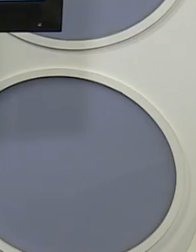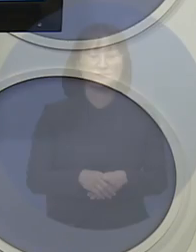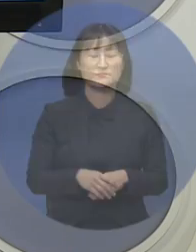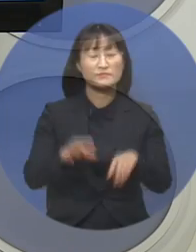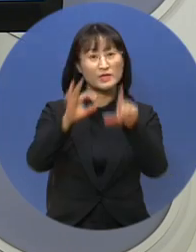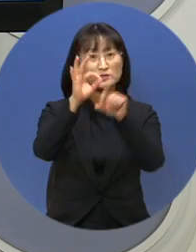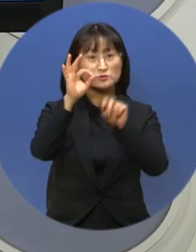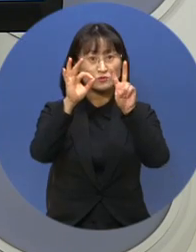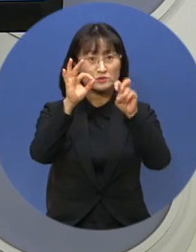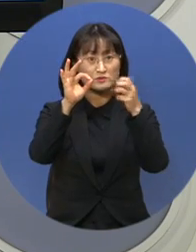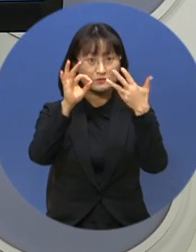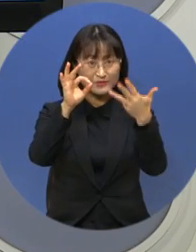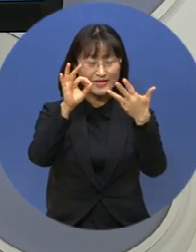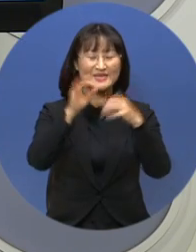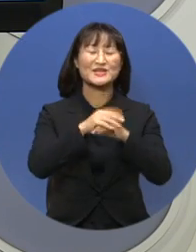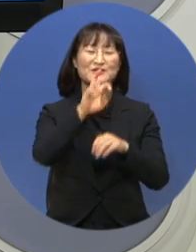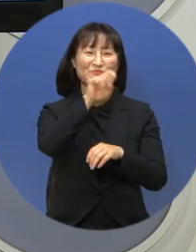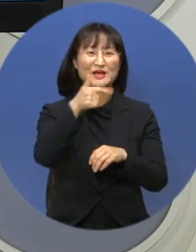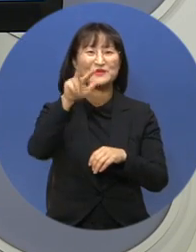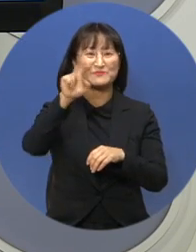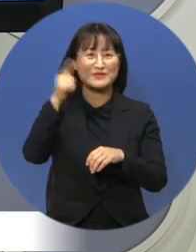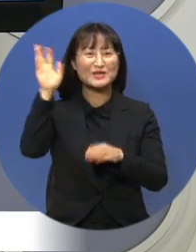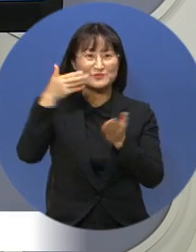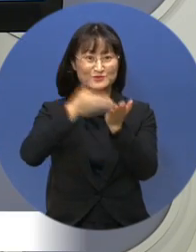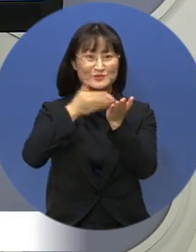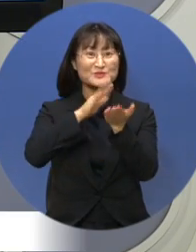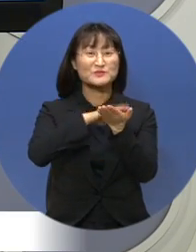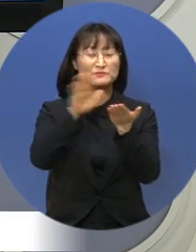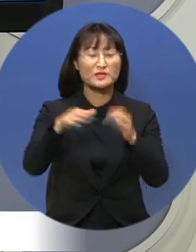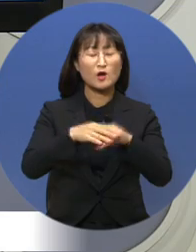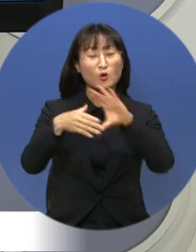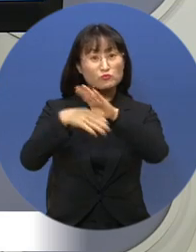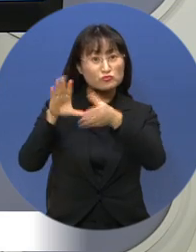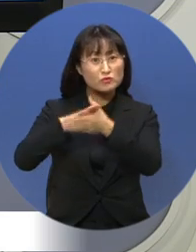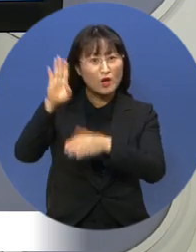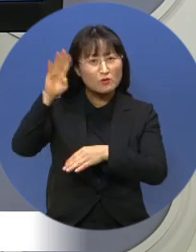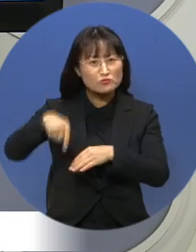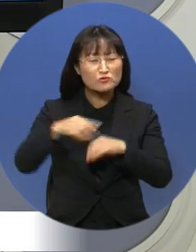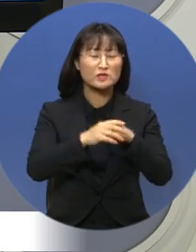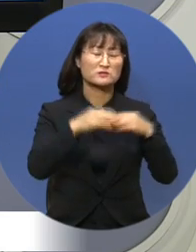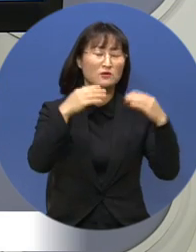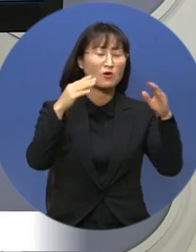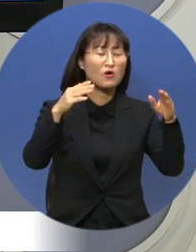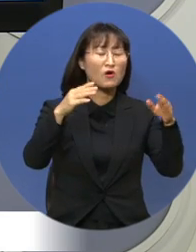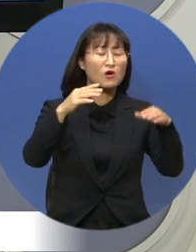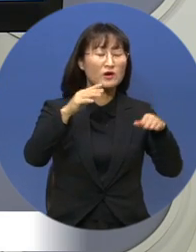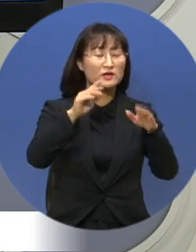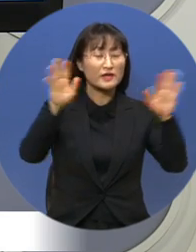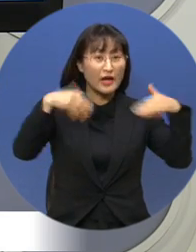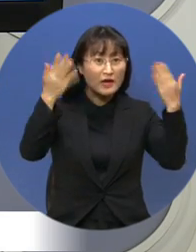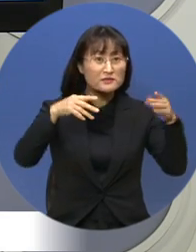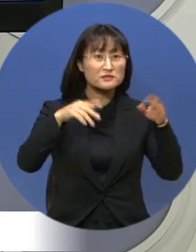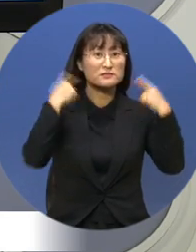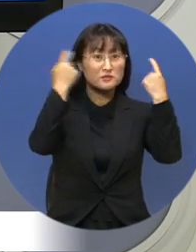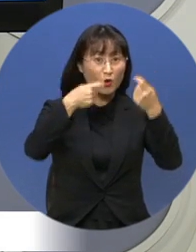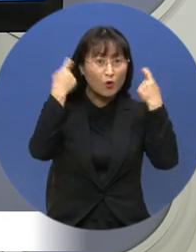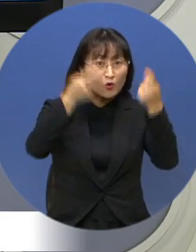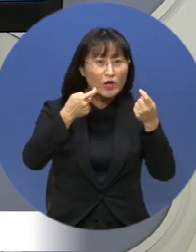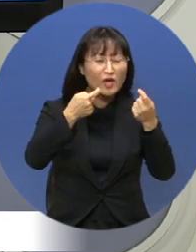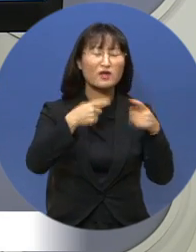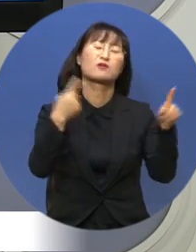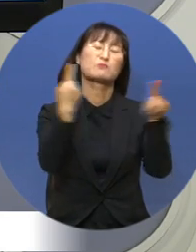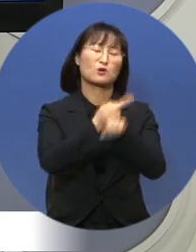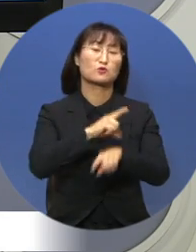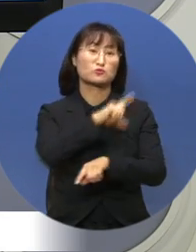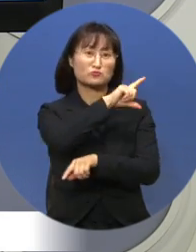10월 28일 만 말한 있읍니다 문화체육관광부는 가을 여행 주관을 시행 않은 대신 안전 여행 캠페인 을